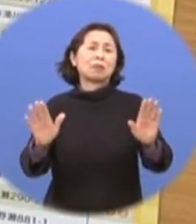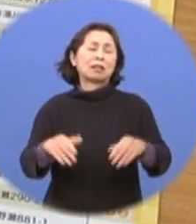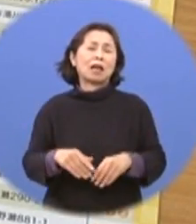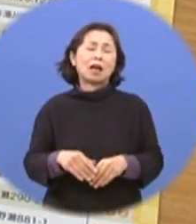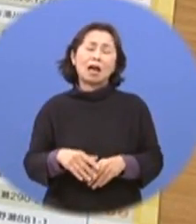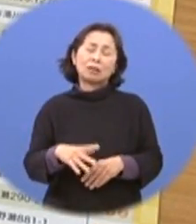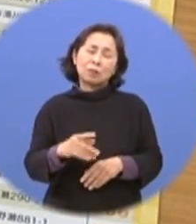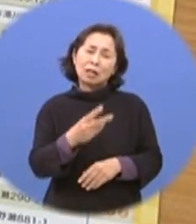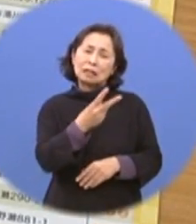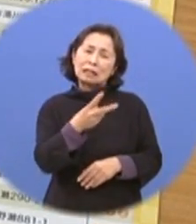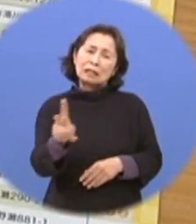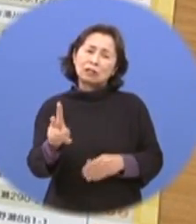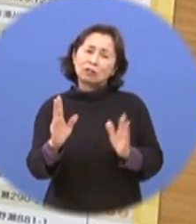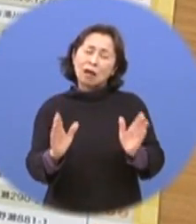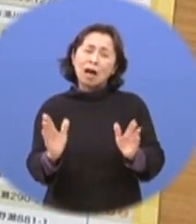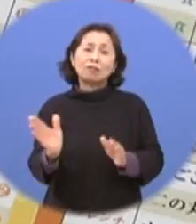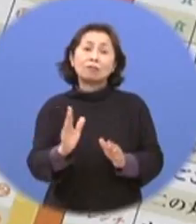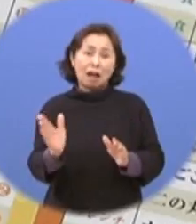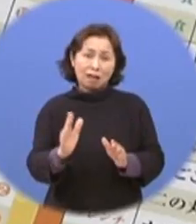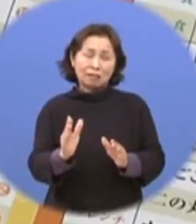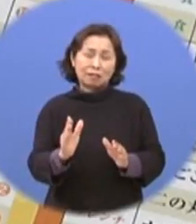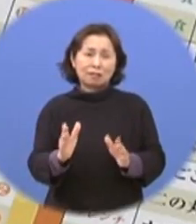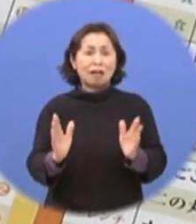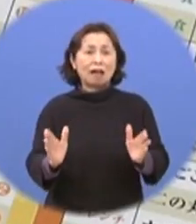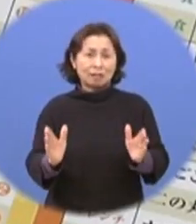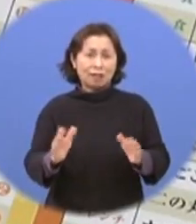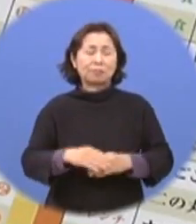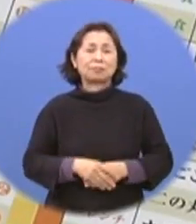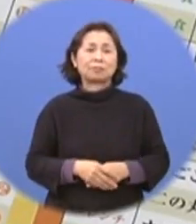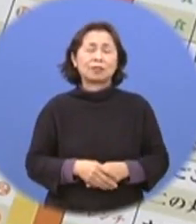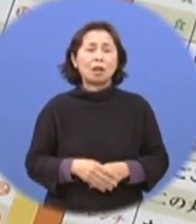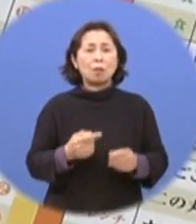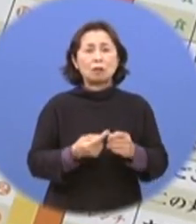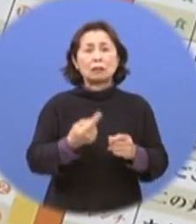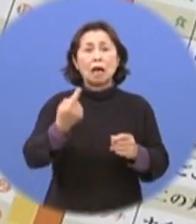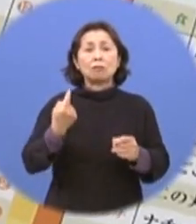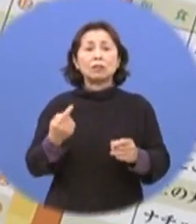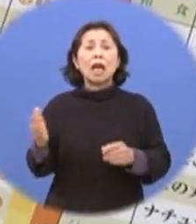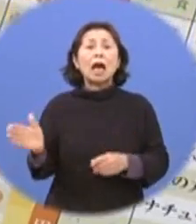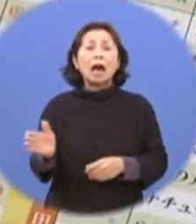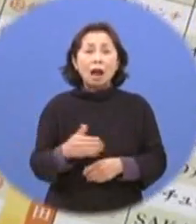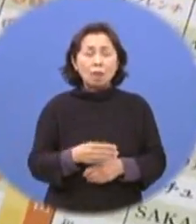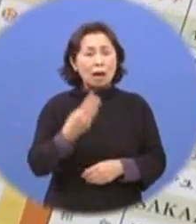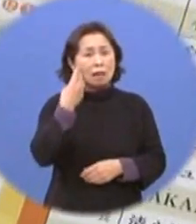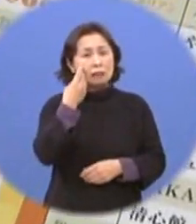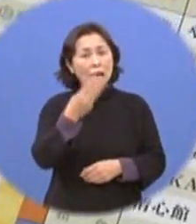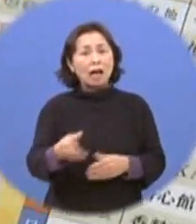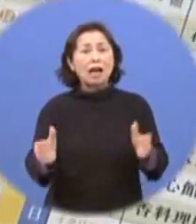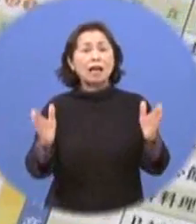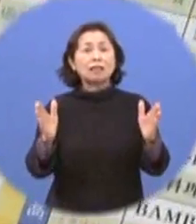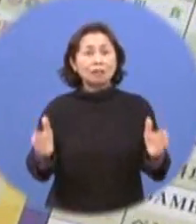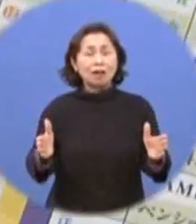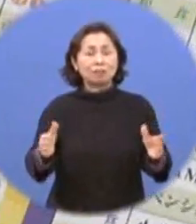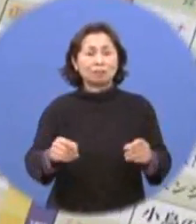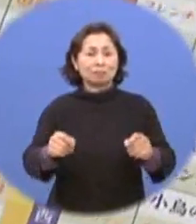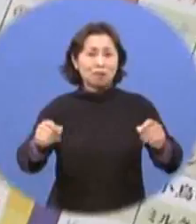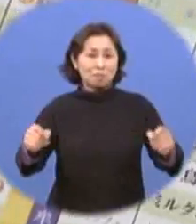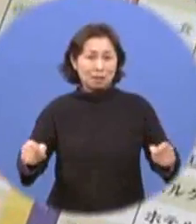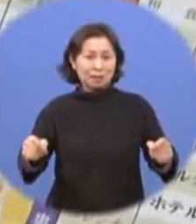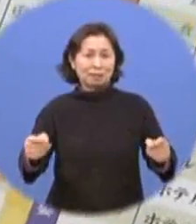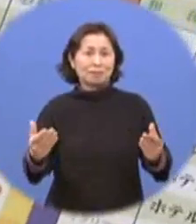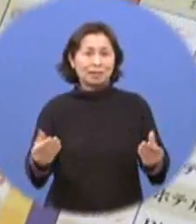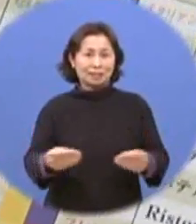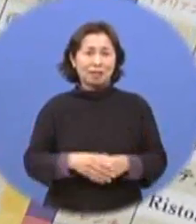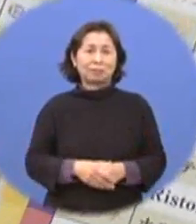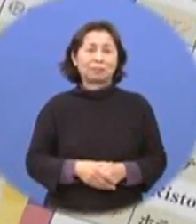最初は2週間程度のイベント期間だったんですけども昨年からは3か月という形でどんどん期間を伸ばしてきており